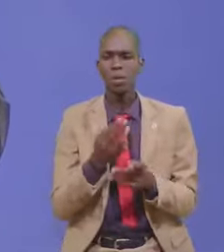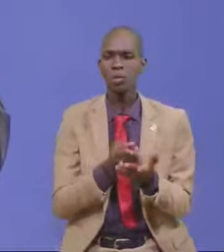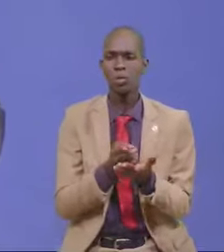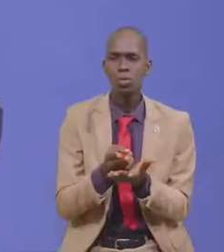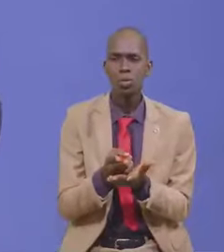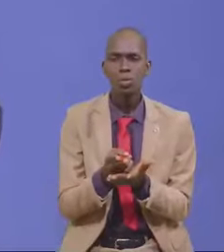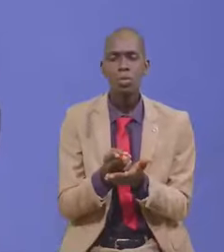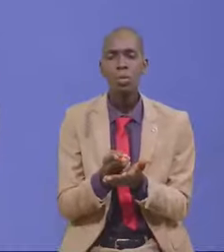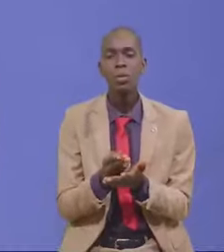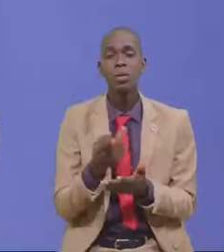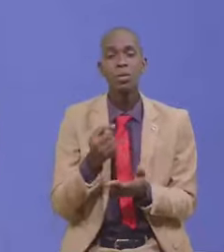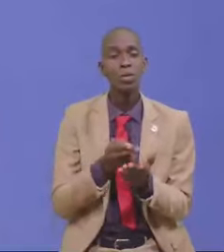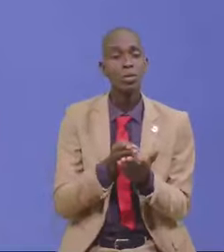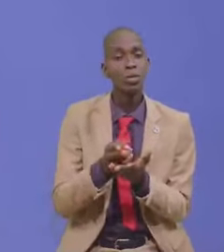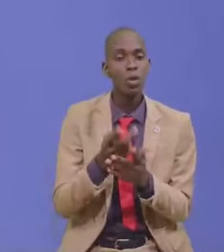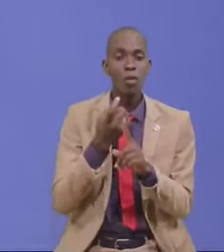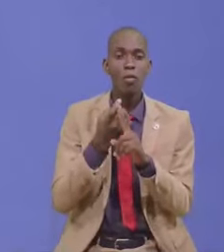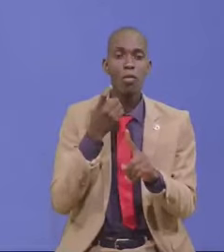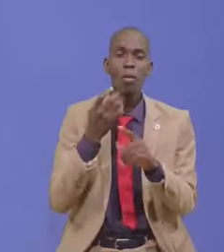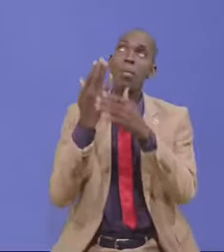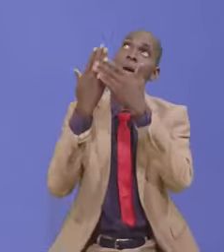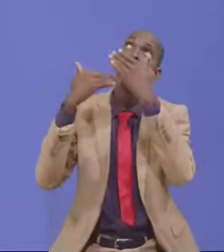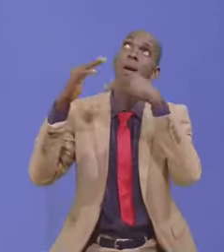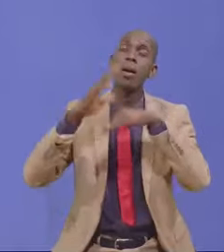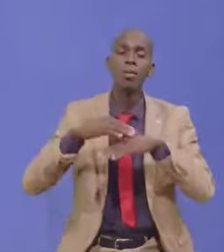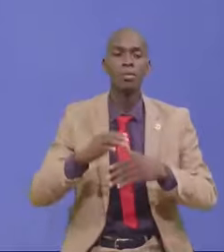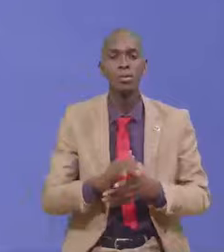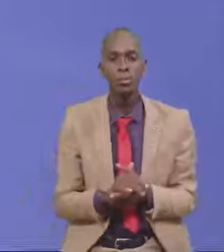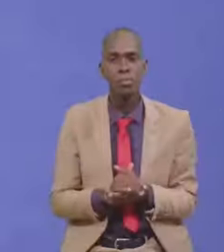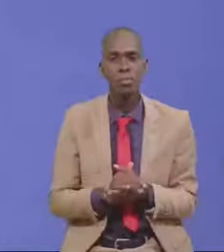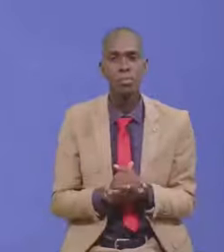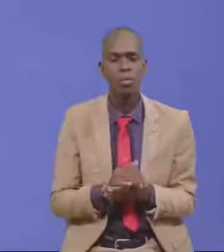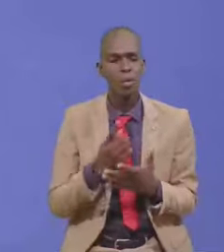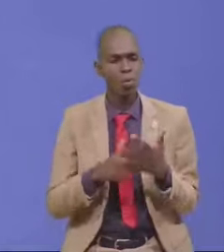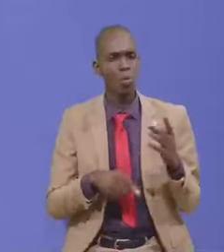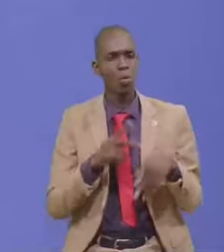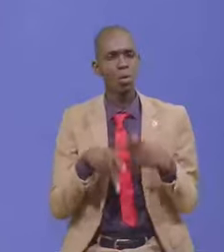La vérité venue du ciel. Quel type de vérité?